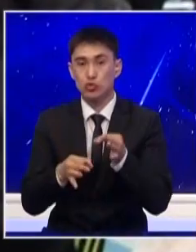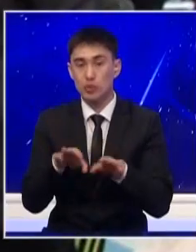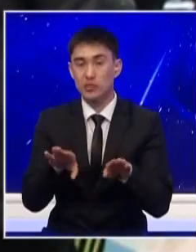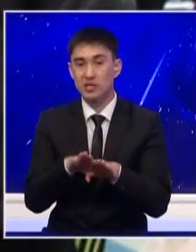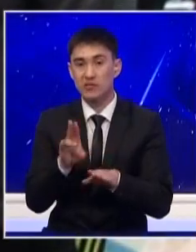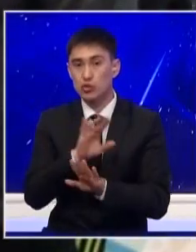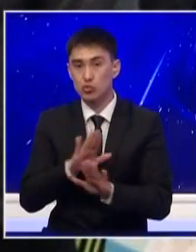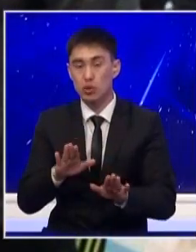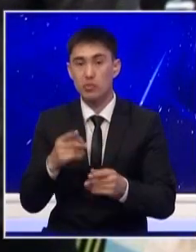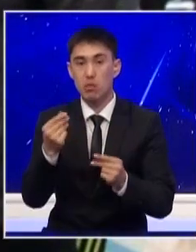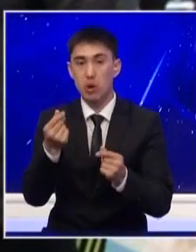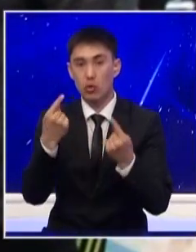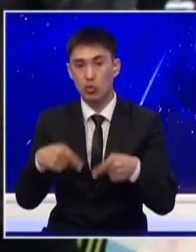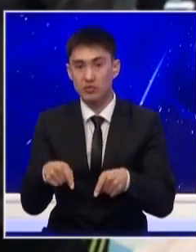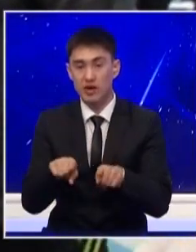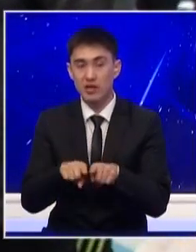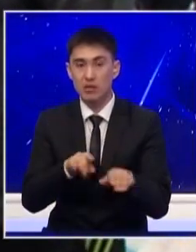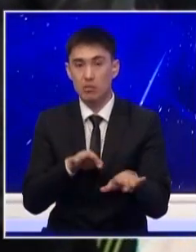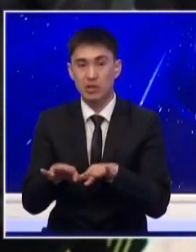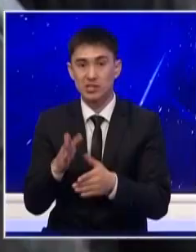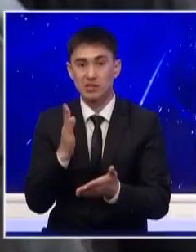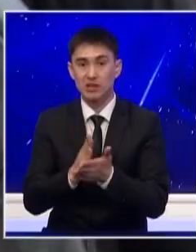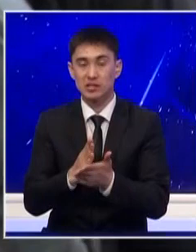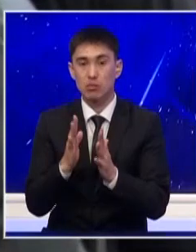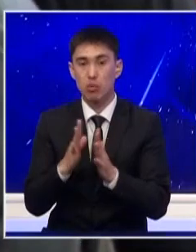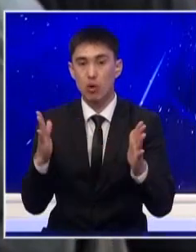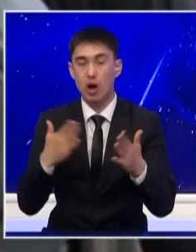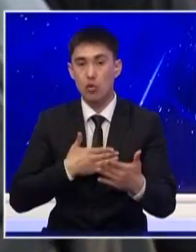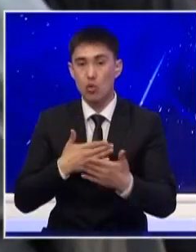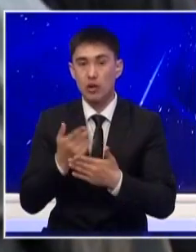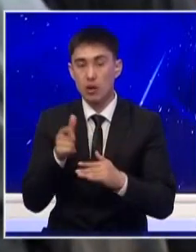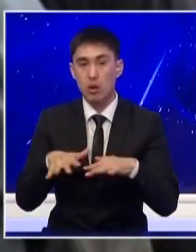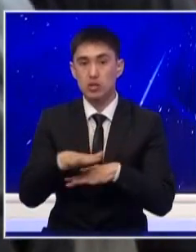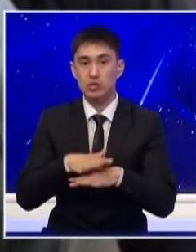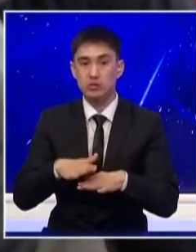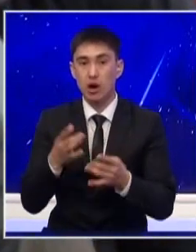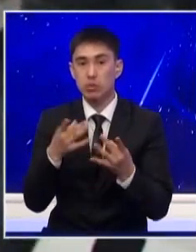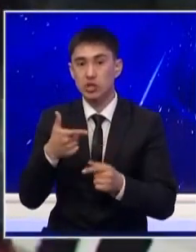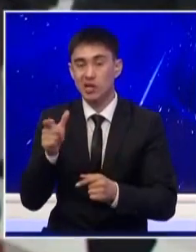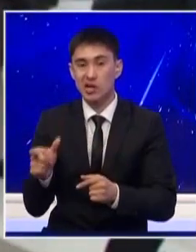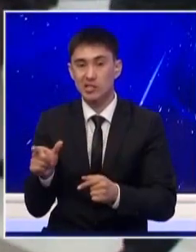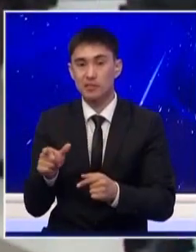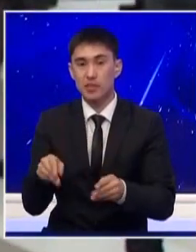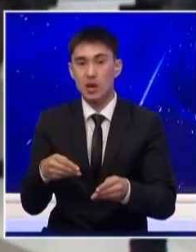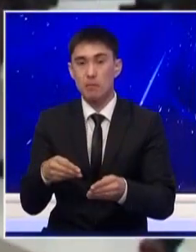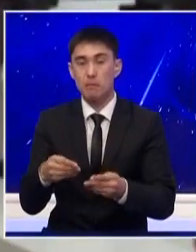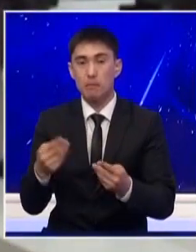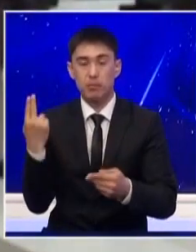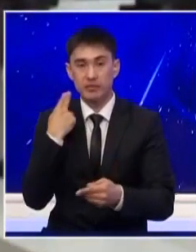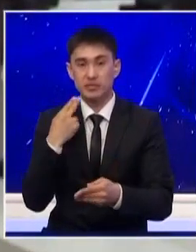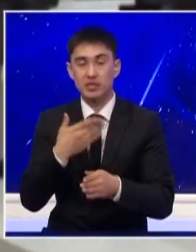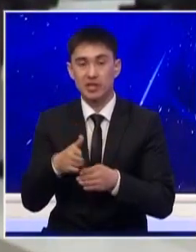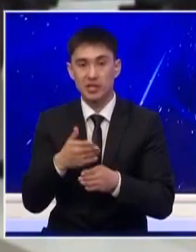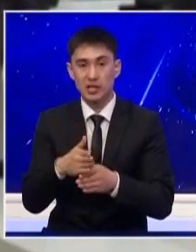также внесудебное банкротство. Именно этот процесс является наиболее актуальным для большинства обычных граждан, погрязших в кредитах. Однако